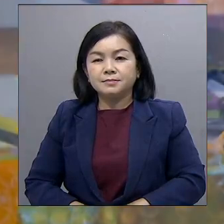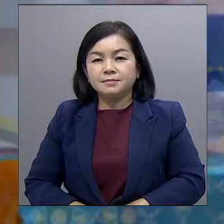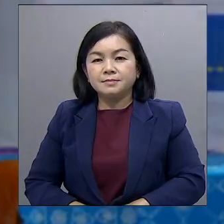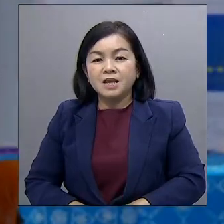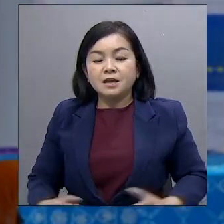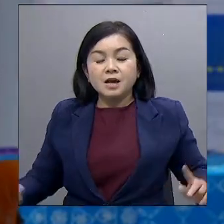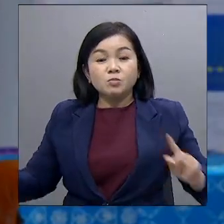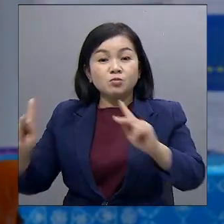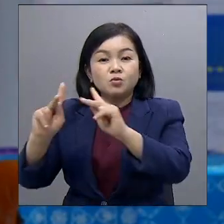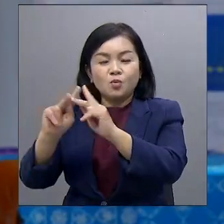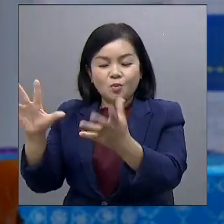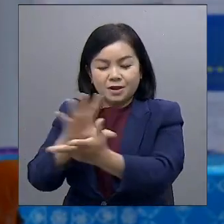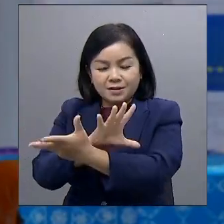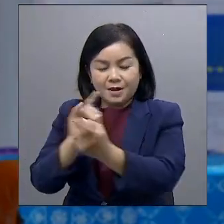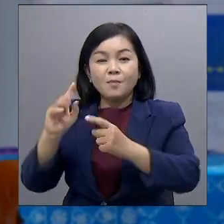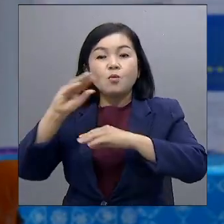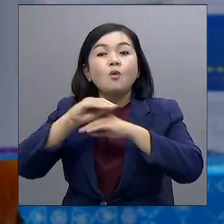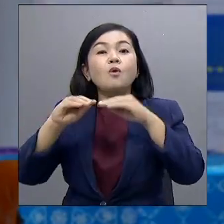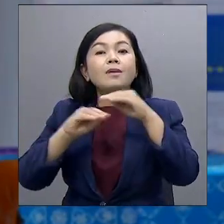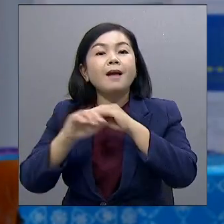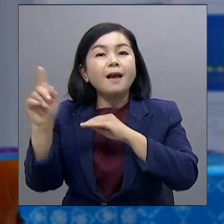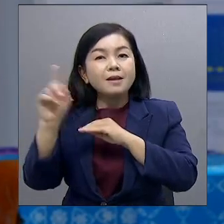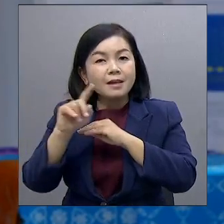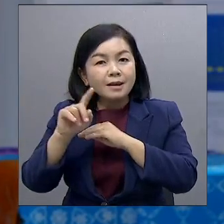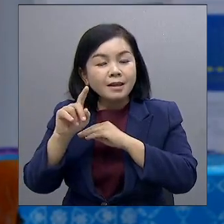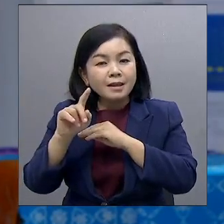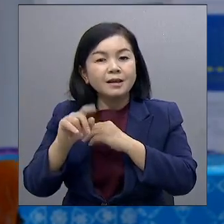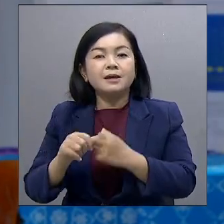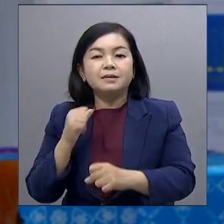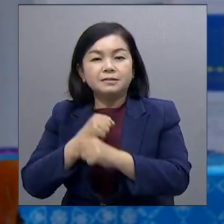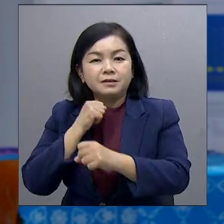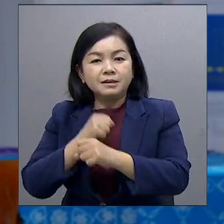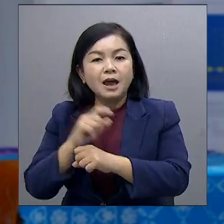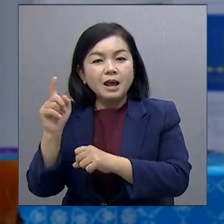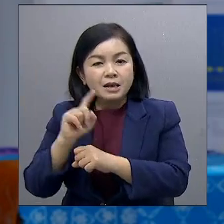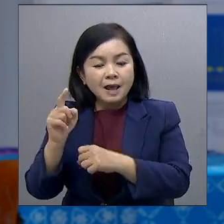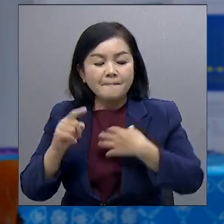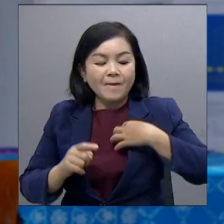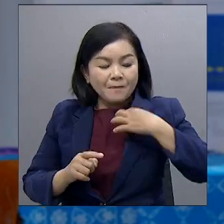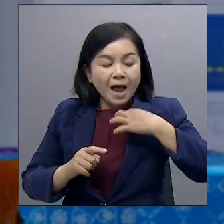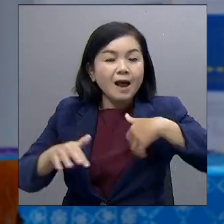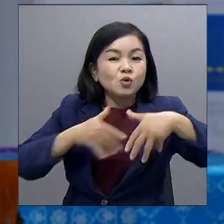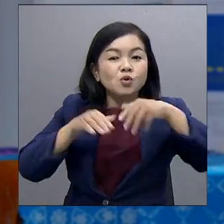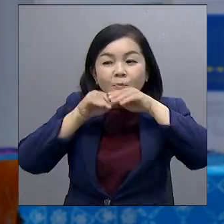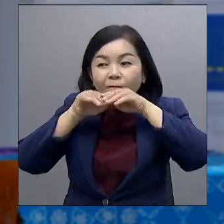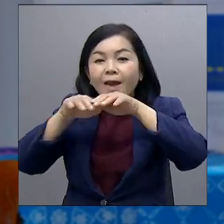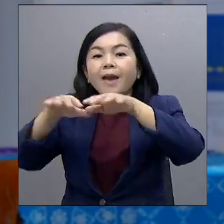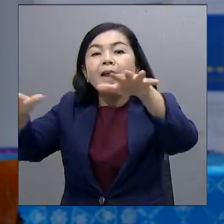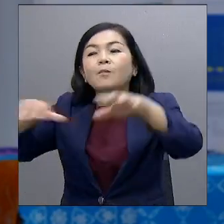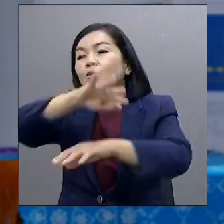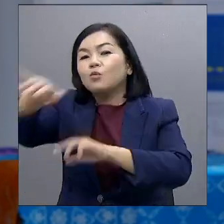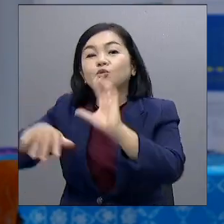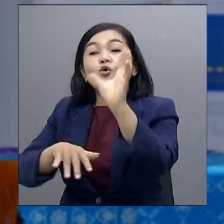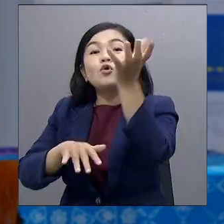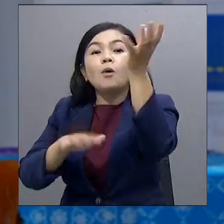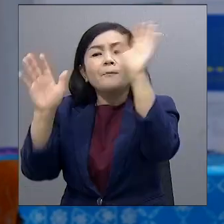กระทรวงวัฒธรรมนะคะได้มีโครงการในเรื่องของการจัดทำหนังสือจากภูษาจากท้องถิ่นสู่สากลนะคะเพื่อที่จะรวบรวมลาย